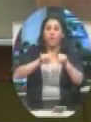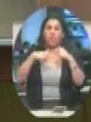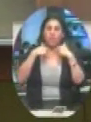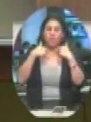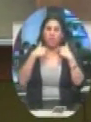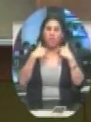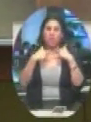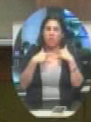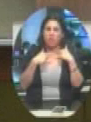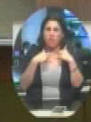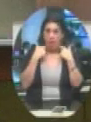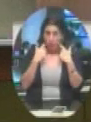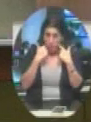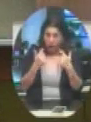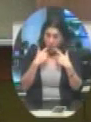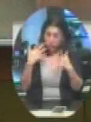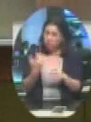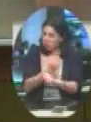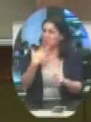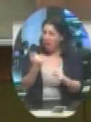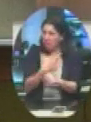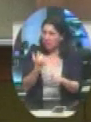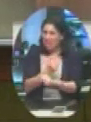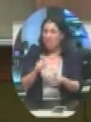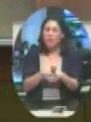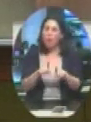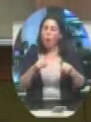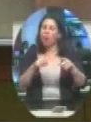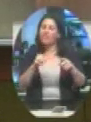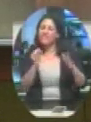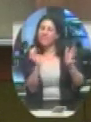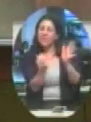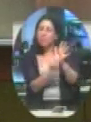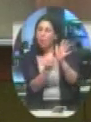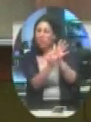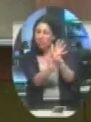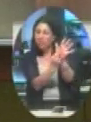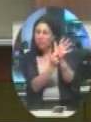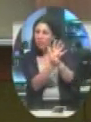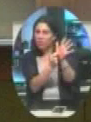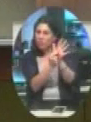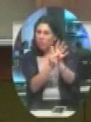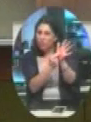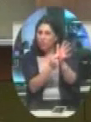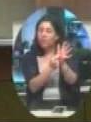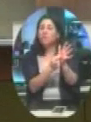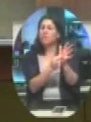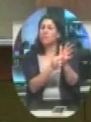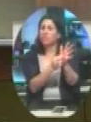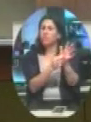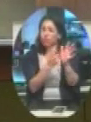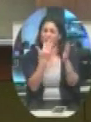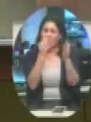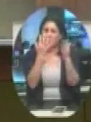הביאה למספר הישגים גדולים. ההחלטה על סימון, שאני חושב שהיא מצוינת, בעיקר החלטה על סימון כפיות